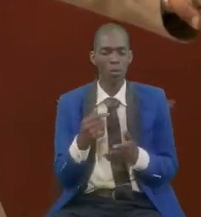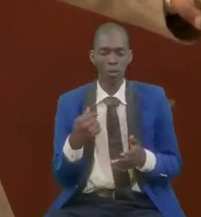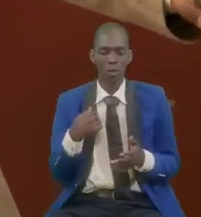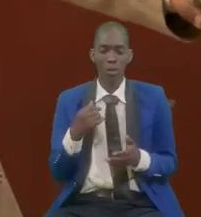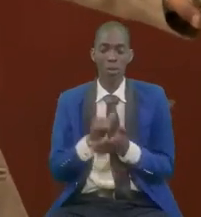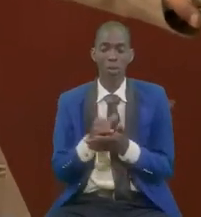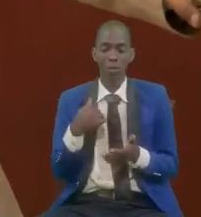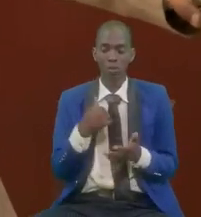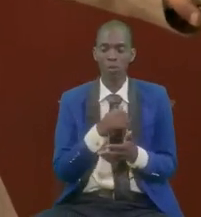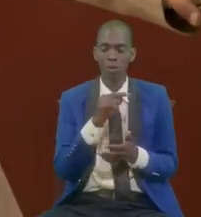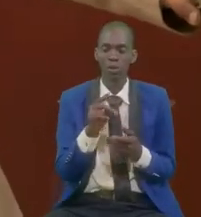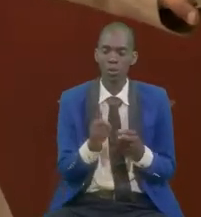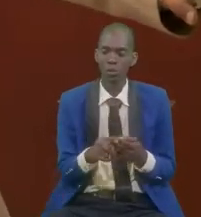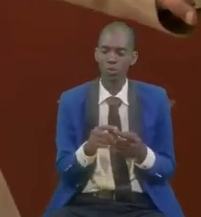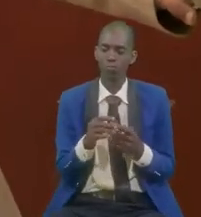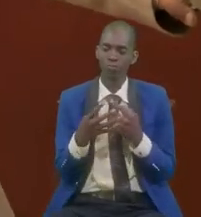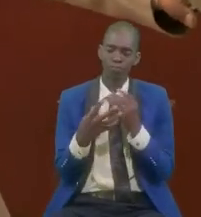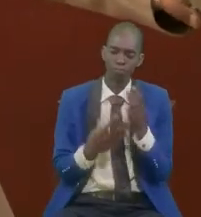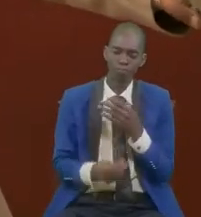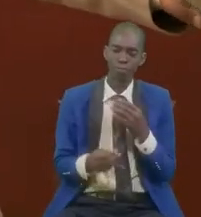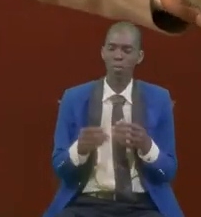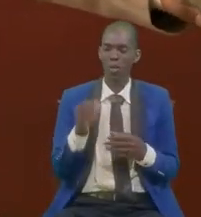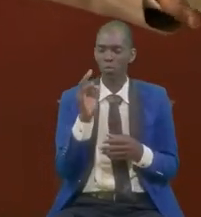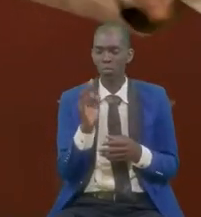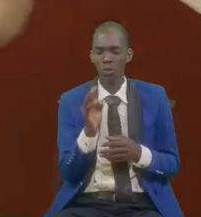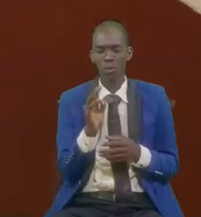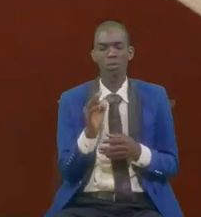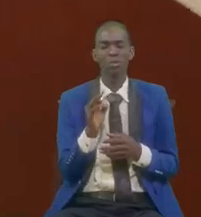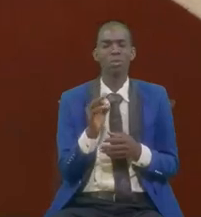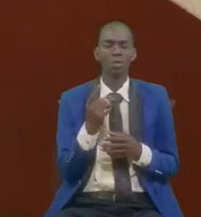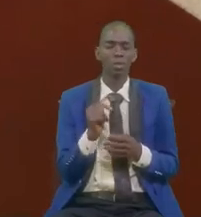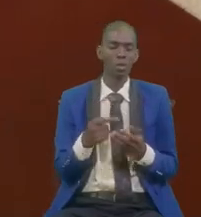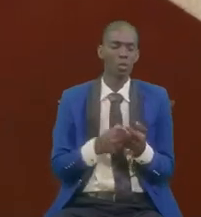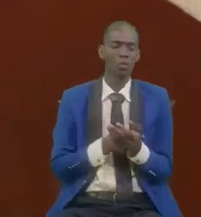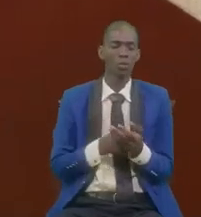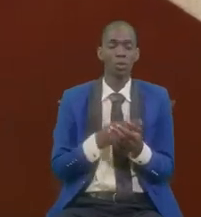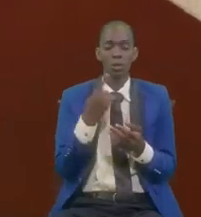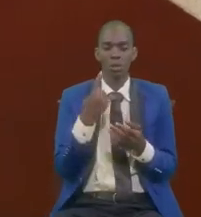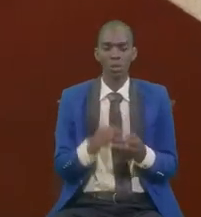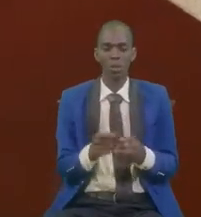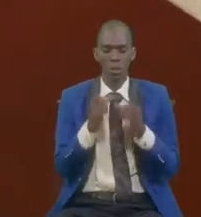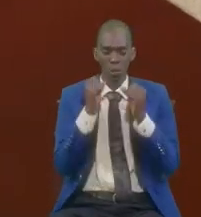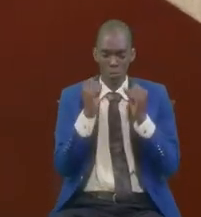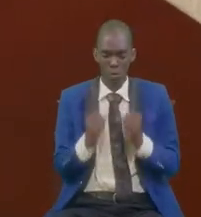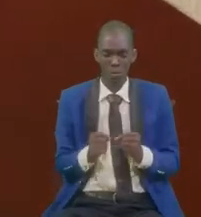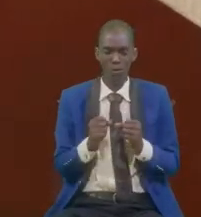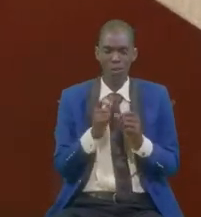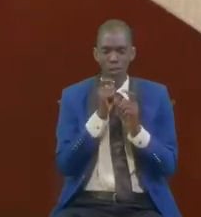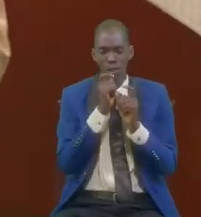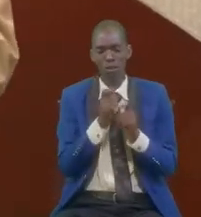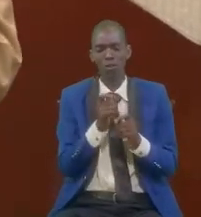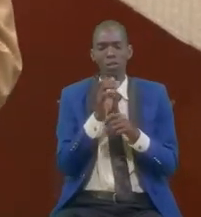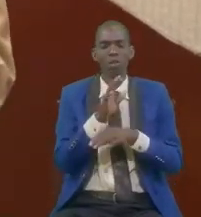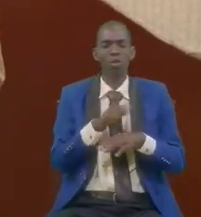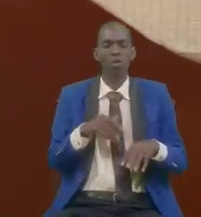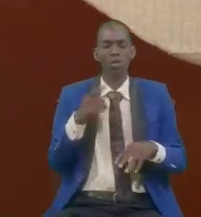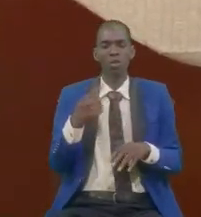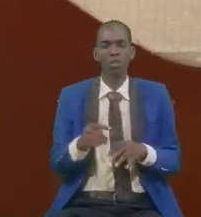évangéliser, prêcher l'évangile. Nous avons besoin de la puissance, nous avons besoin du don. les